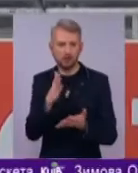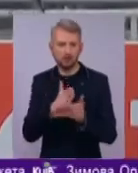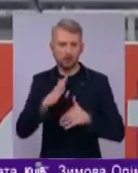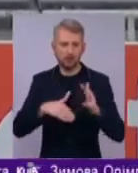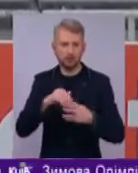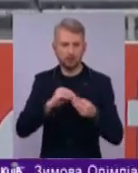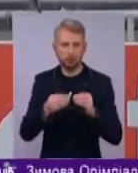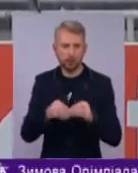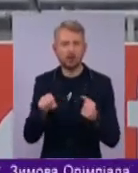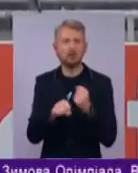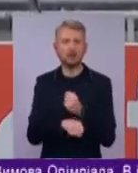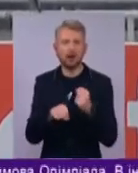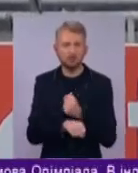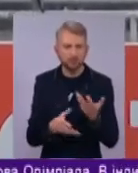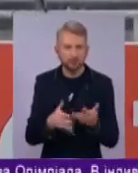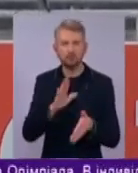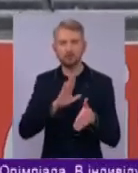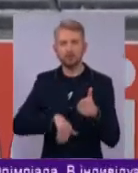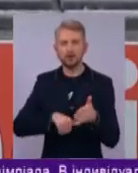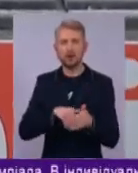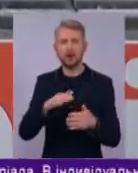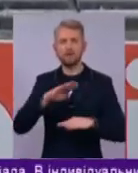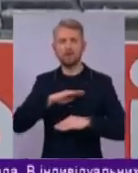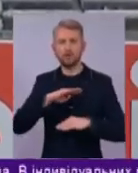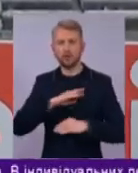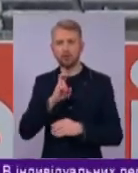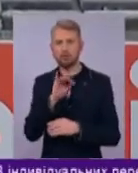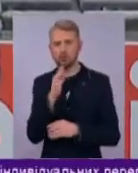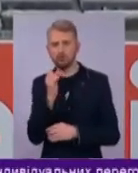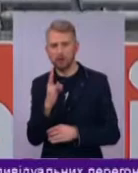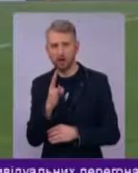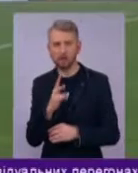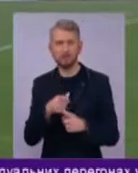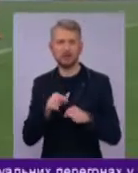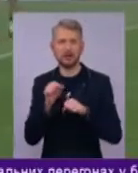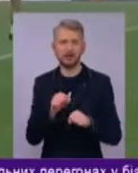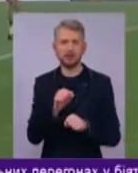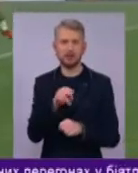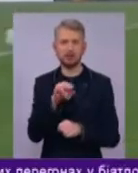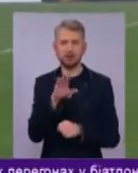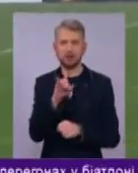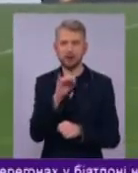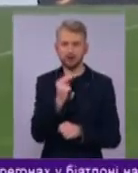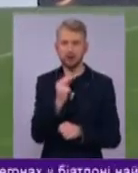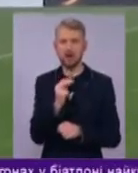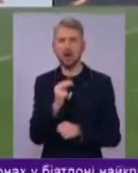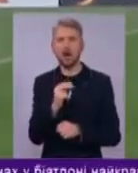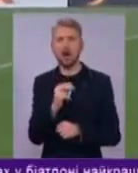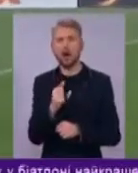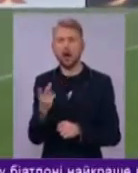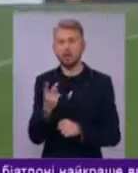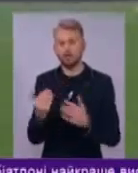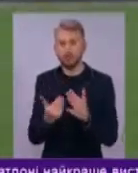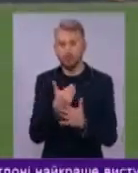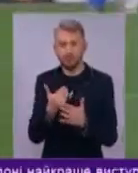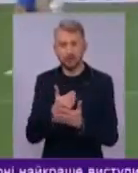Через травми пропускають єврокубкову баталію воротар Бущан і захисник Піваріч, а новачки Вірбіч і Ротань не помічники «Динамо»